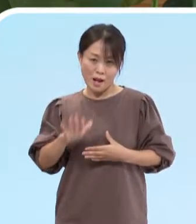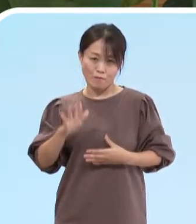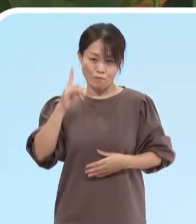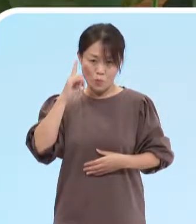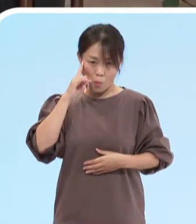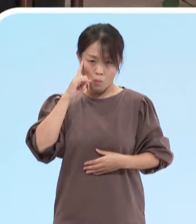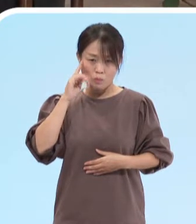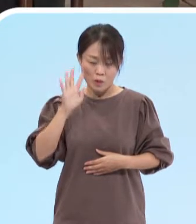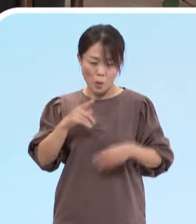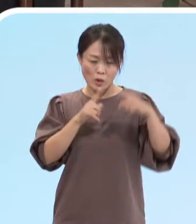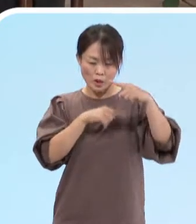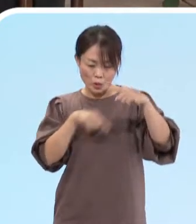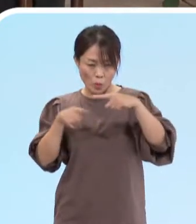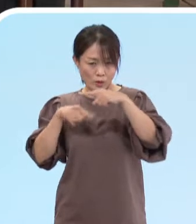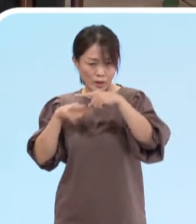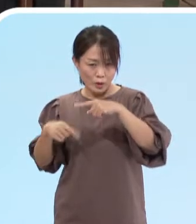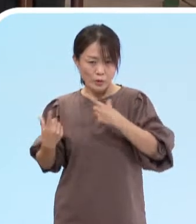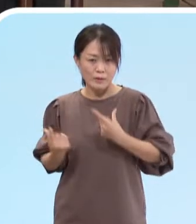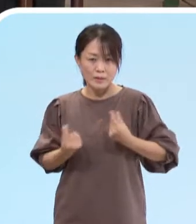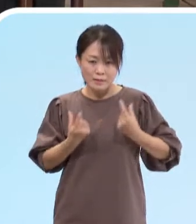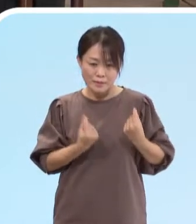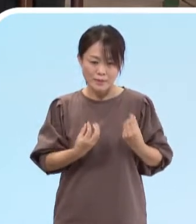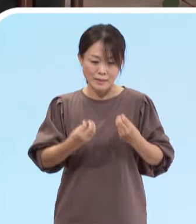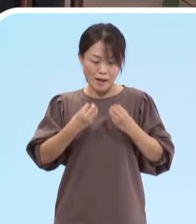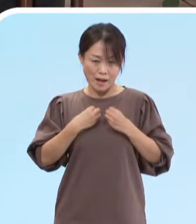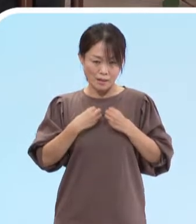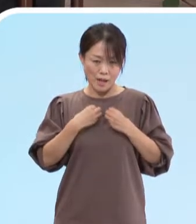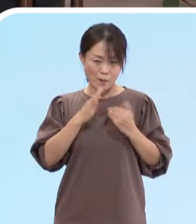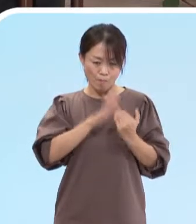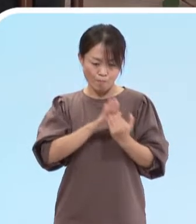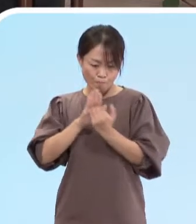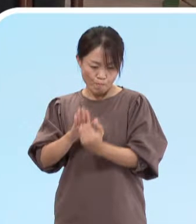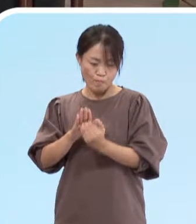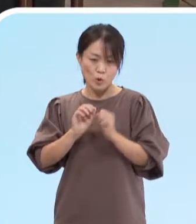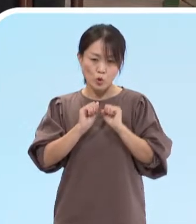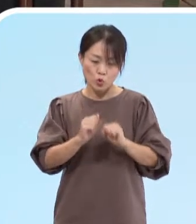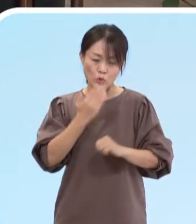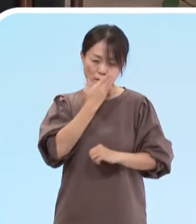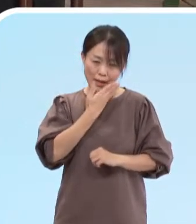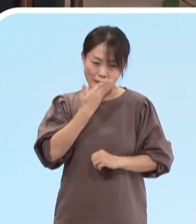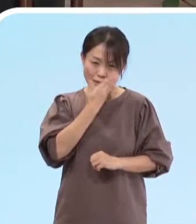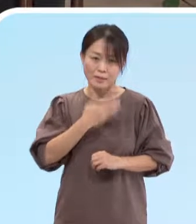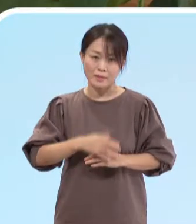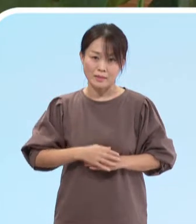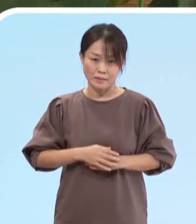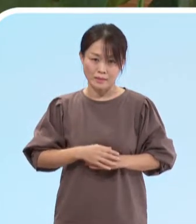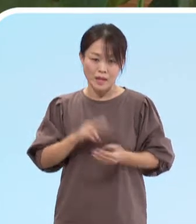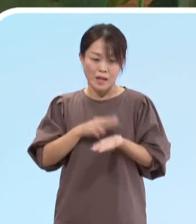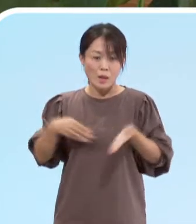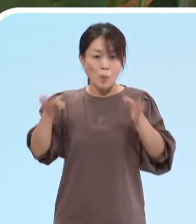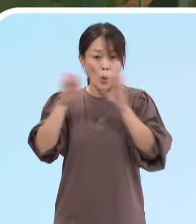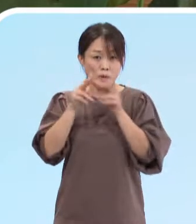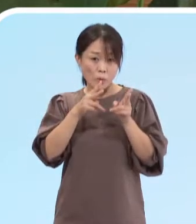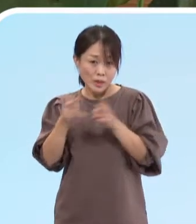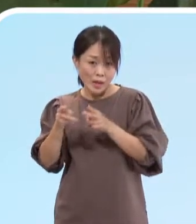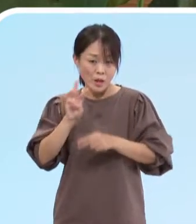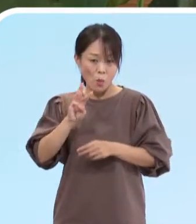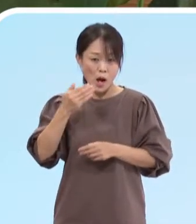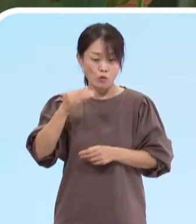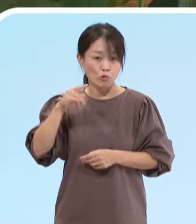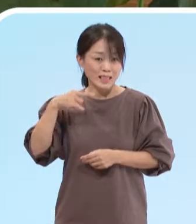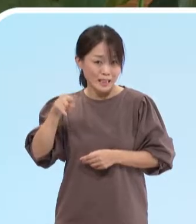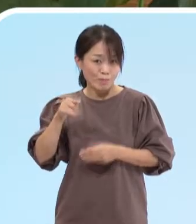思いますが、一人一人が確実な感染症対策を行うということが本当に大切なんですね。医療の体制であったり、